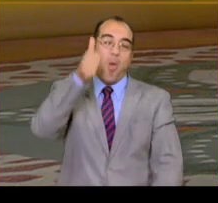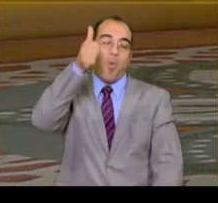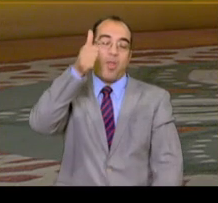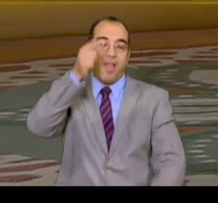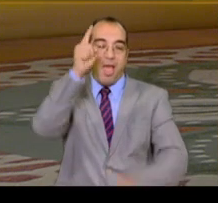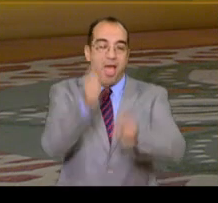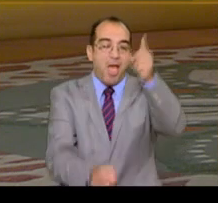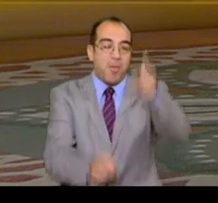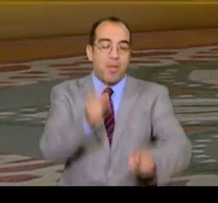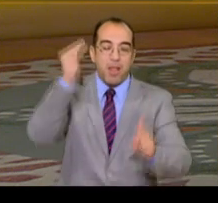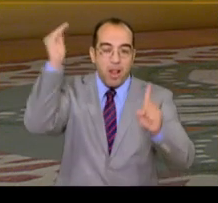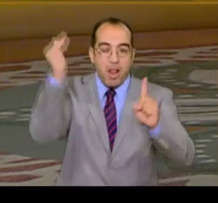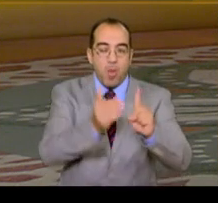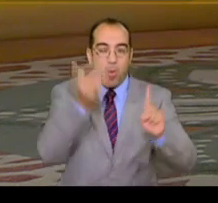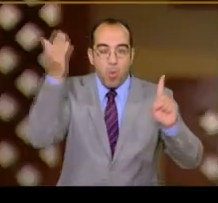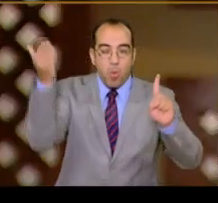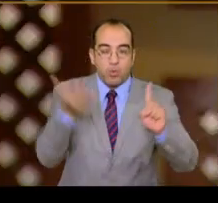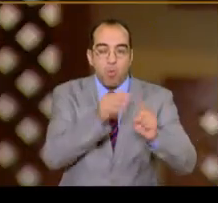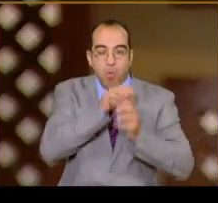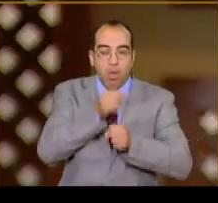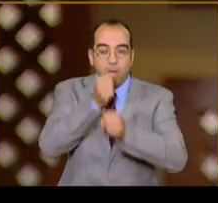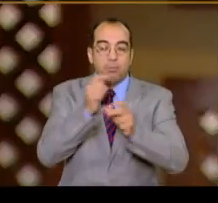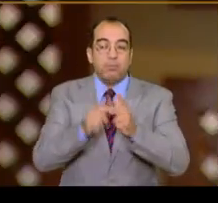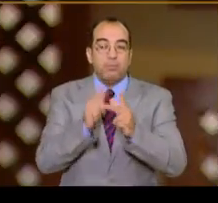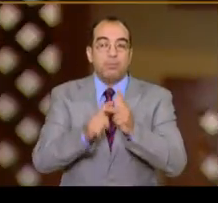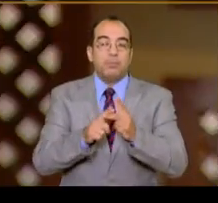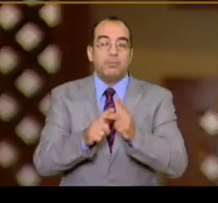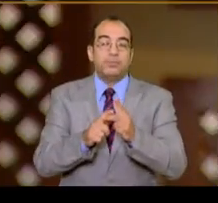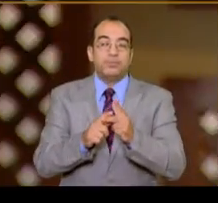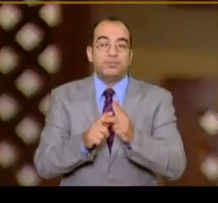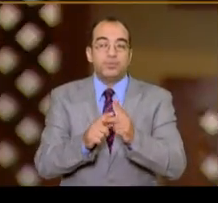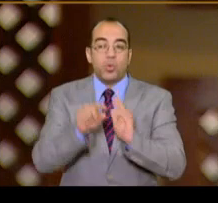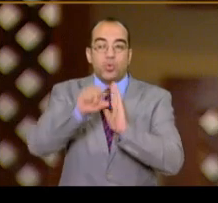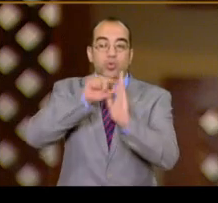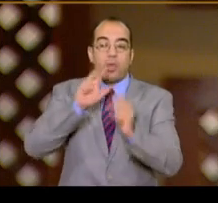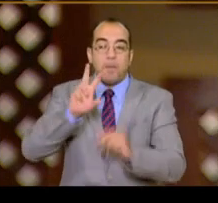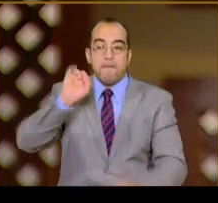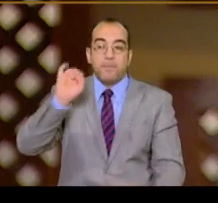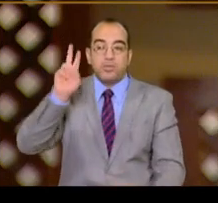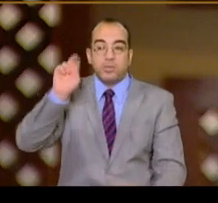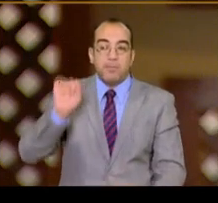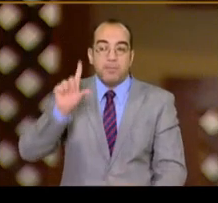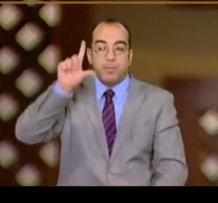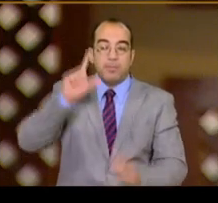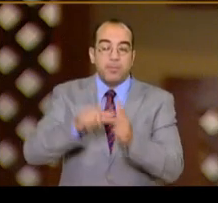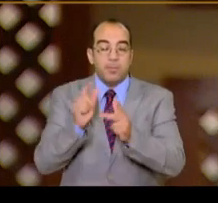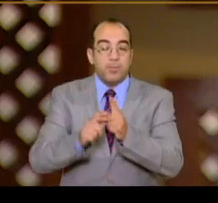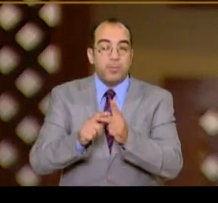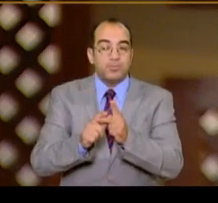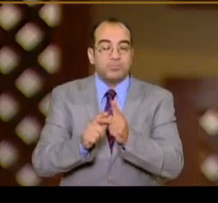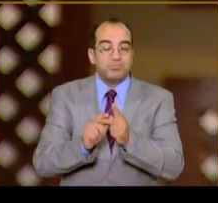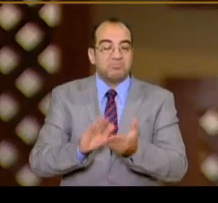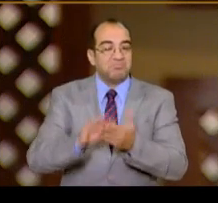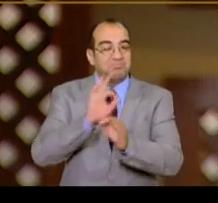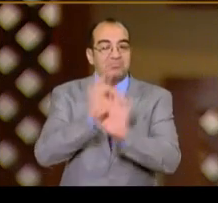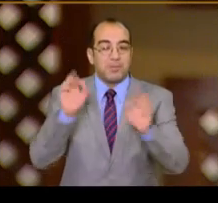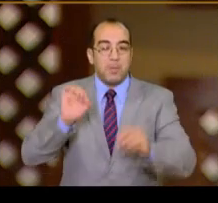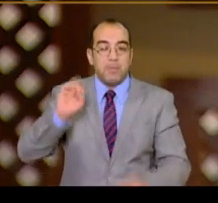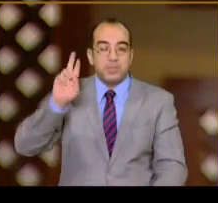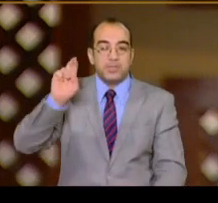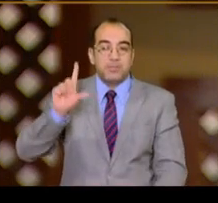الاوامر اللي نزلت على قلب رسول الله عليه الصلاه والسلام سوره المزمل يا